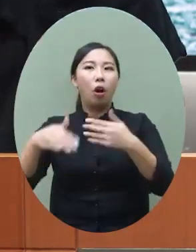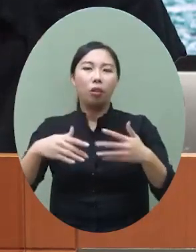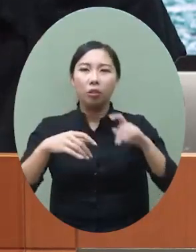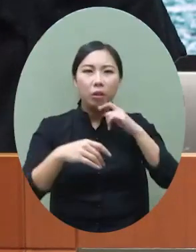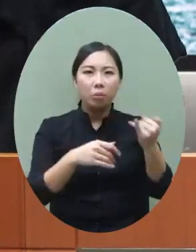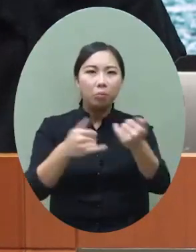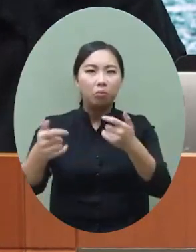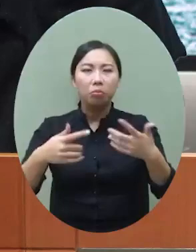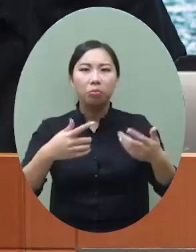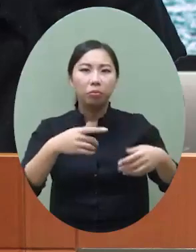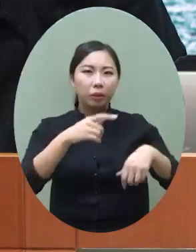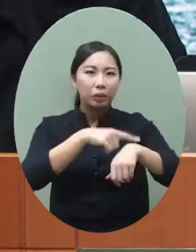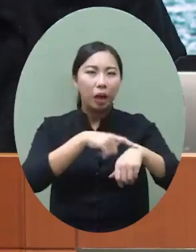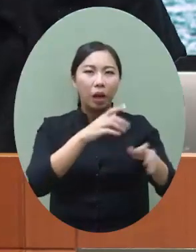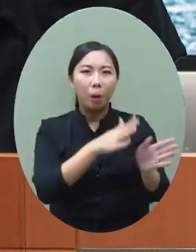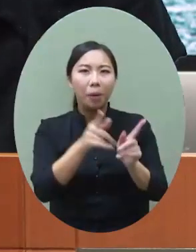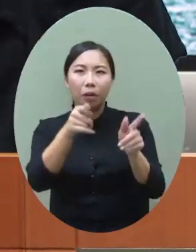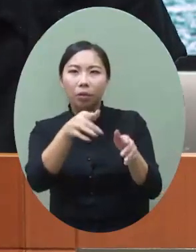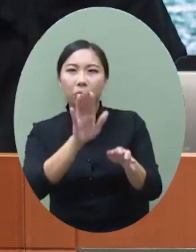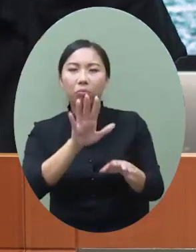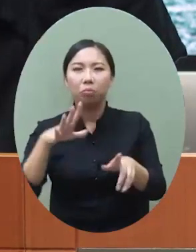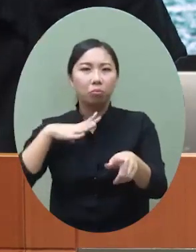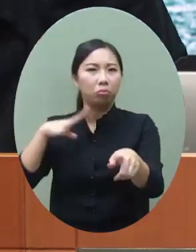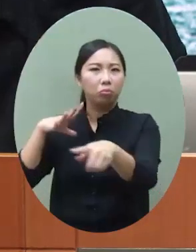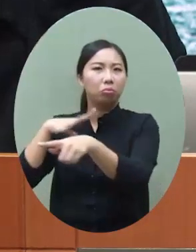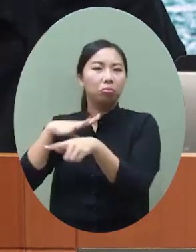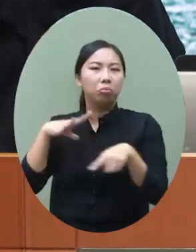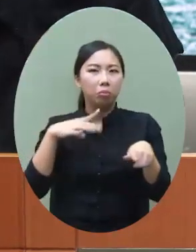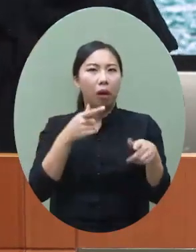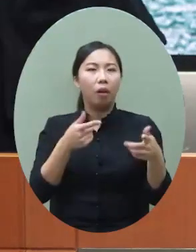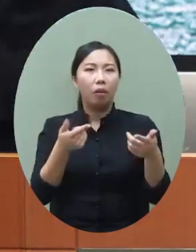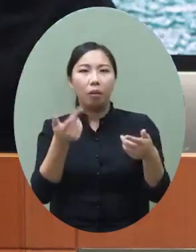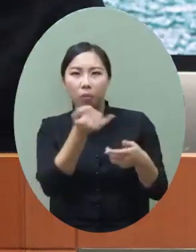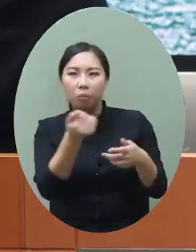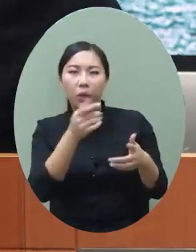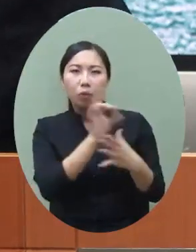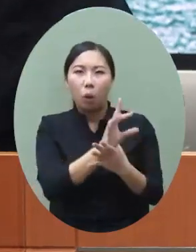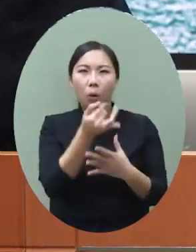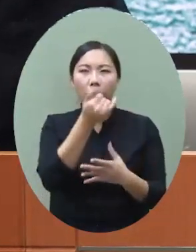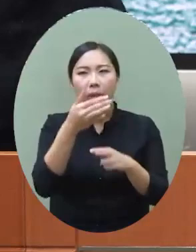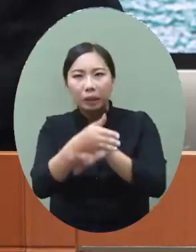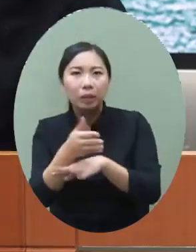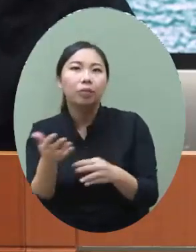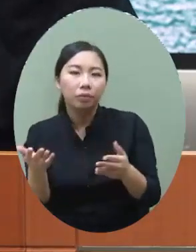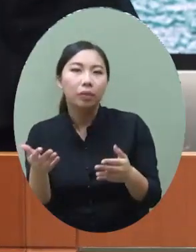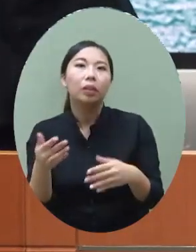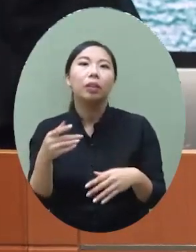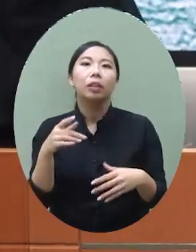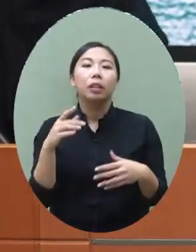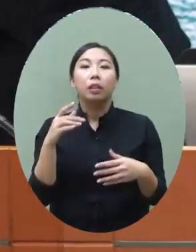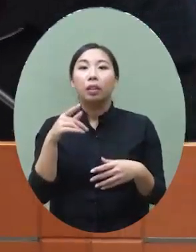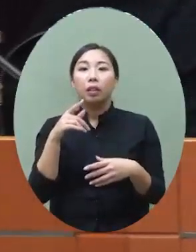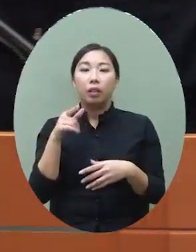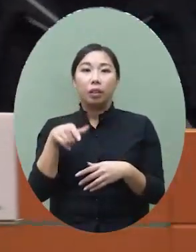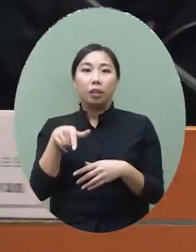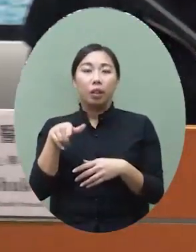當局會點樣去嚴肅跟進，點樣跟翻佢哋到底有冇做翻個檢測咧？唔該。關於接受日間服務嘅病人需要安排翻一個即係病毒嘅測試篩查嗰方面咧，其實就唔同嘅聯網咧都已經收到個通知啦。咁有啲聯網咧，其實佢哋都可能之前有啲安排，就可能都已經開始咗啦。咁有啲聯網咧，佢哋都要有啲嘅調動啊，或者通知病人等等咧，佢哋就其實如果呢啲係即係準備好咧，其實就都會可以即刻去開展。咁所以就冇一個劃一嘅即係開展時間，咁都會有唔同醫院聯網嘅即係睇翻佢哋嗰個情況嘅安排咯嚇。 因為嗰個艾寧樓都係喺個